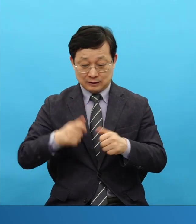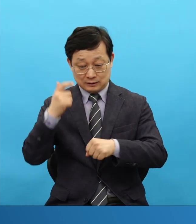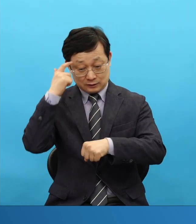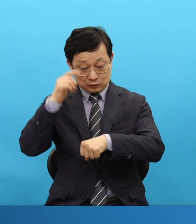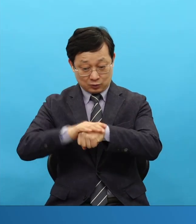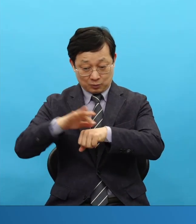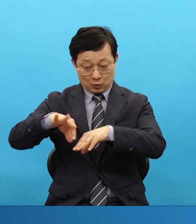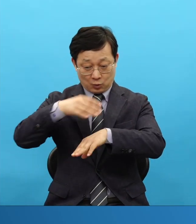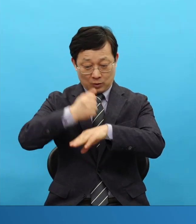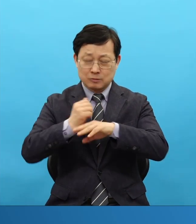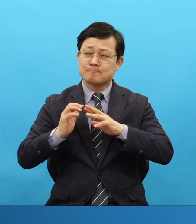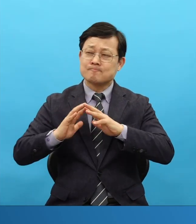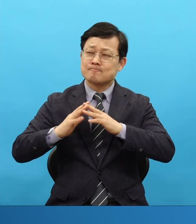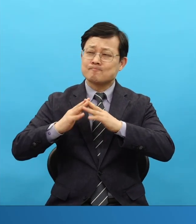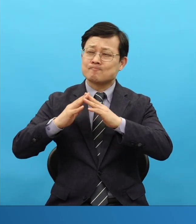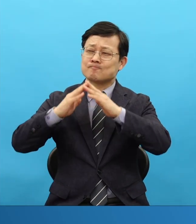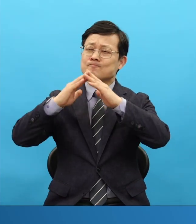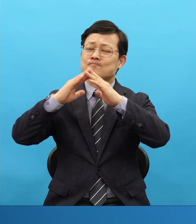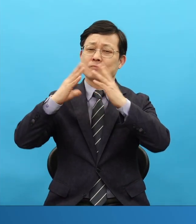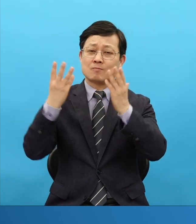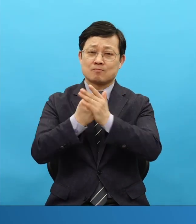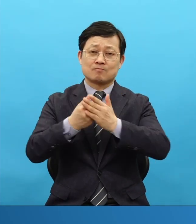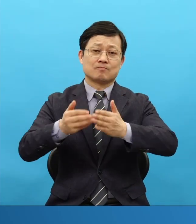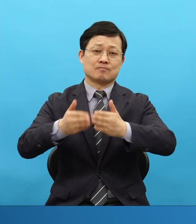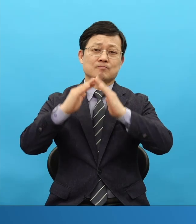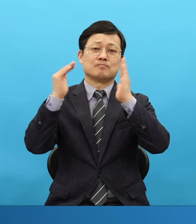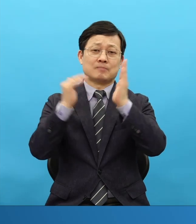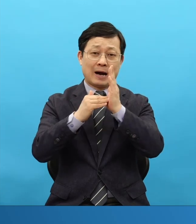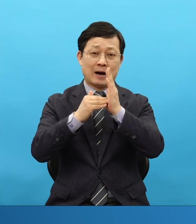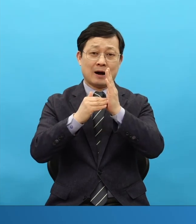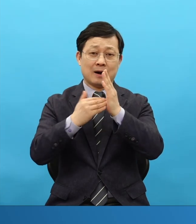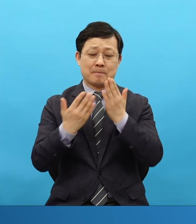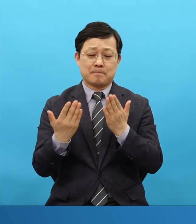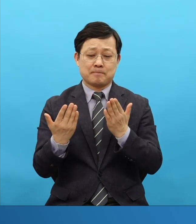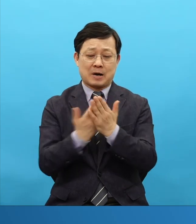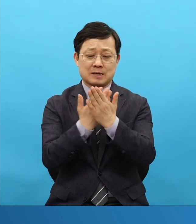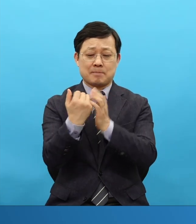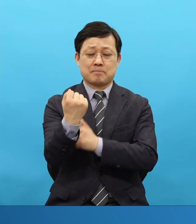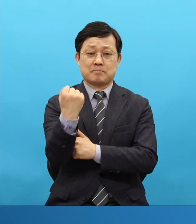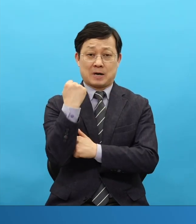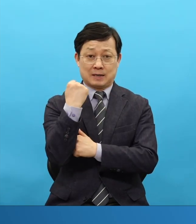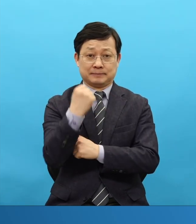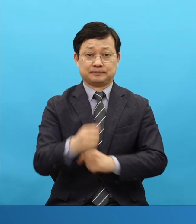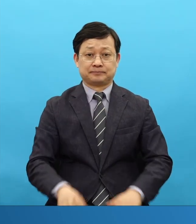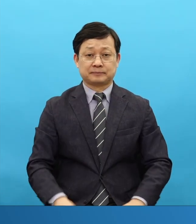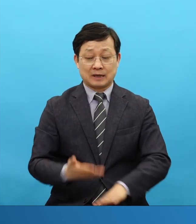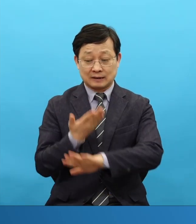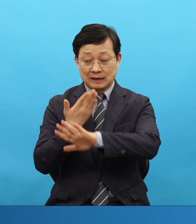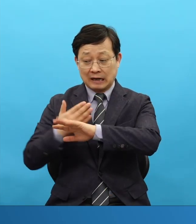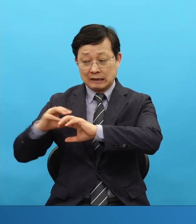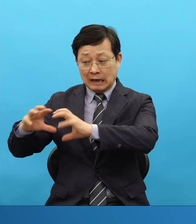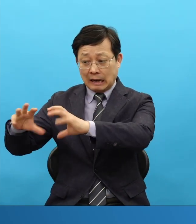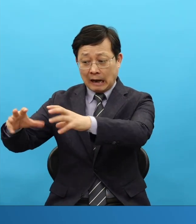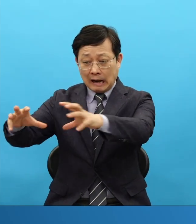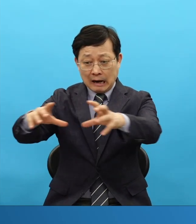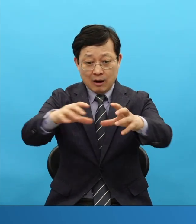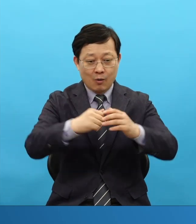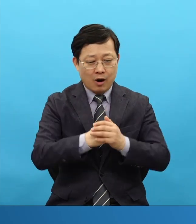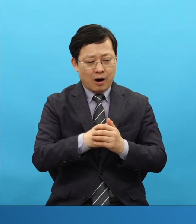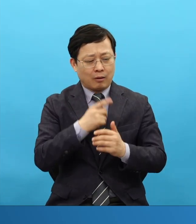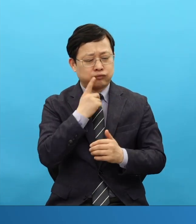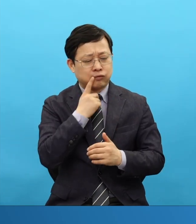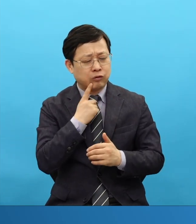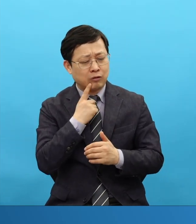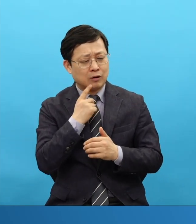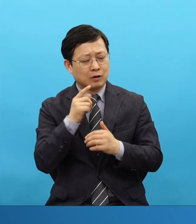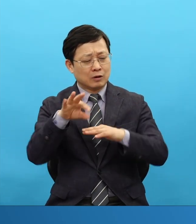king. 얼마나 발전이 됐는가 하니까 옆에 나라들이 솔로몬을 보는 게 꿈이야. And so developed